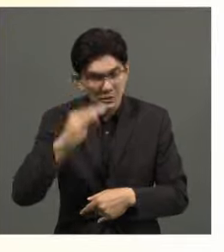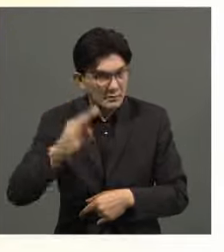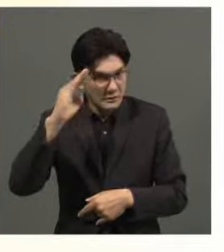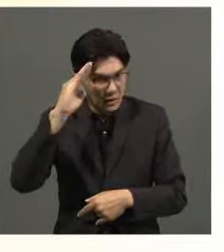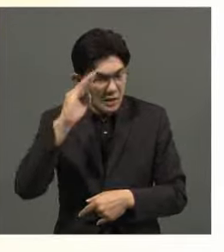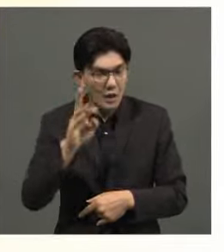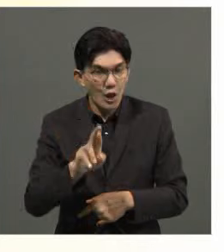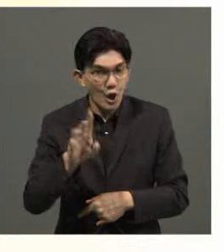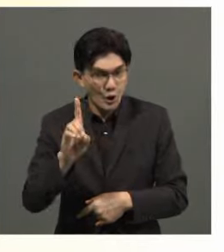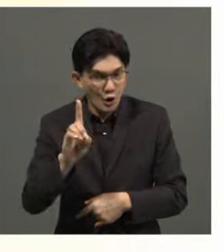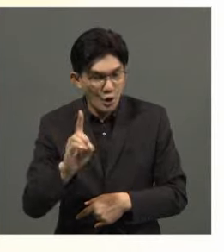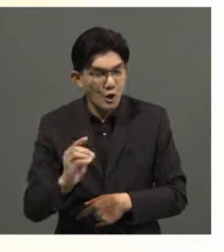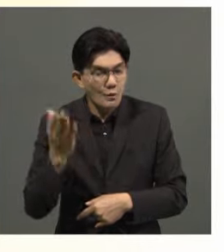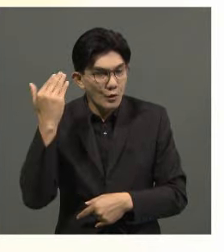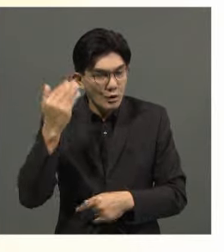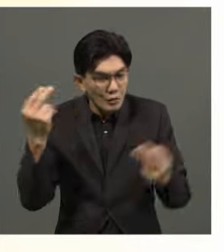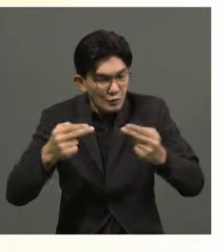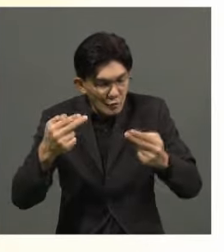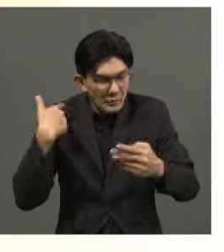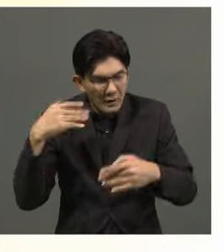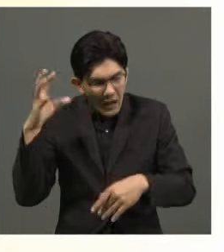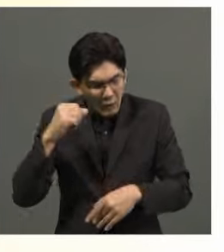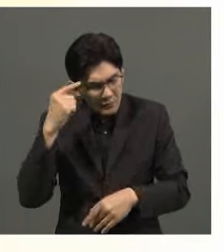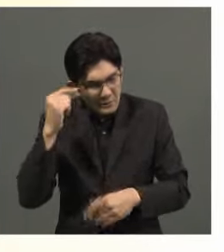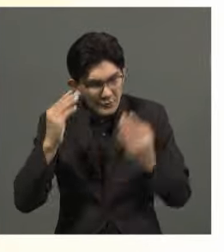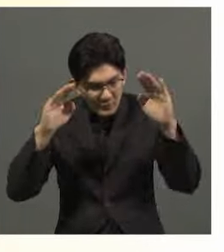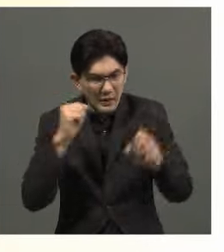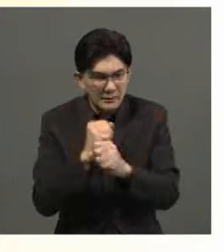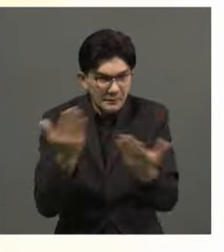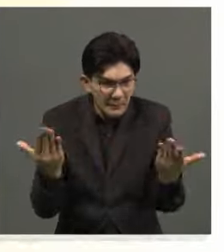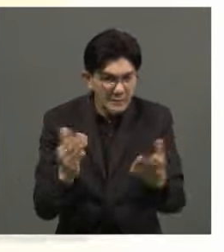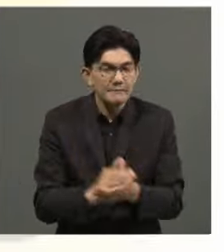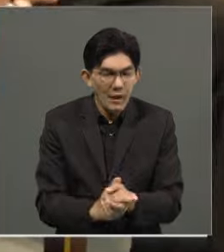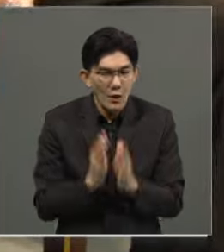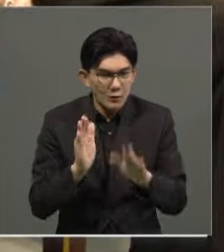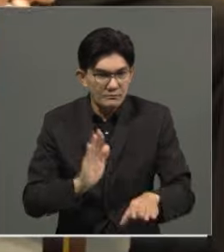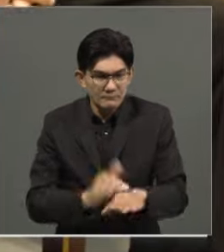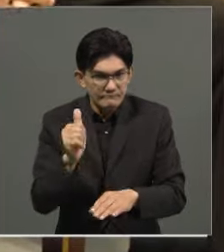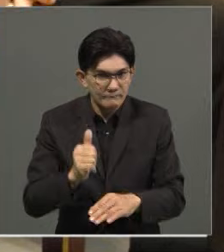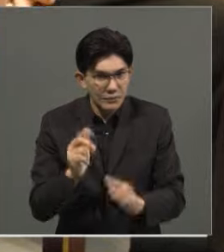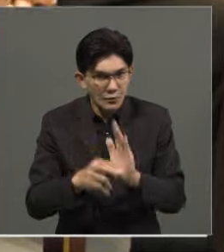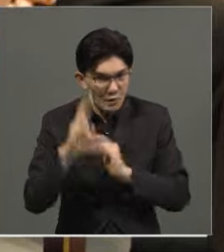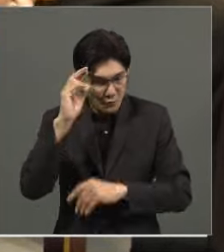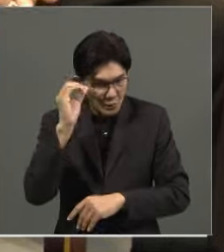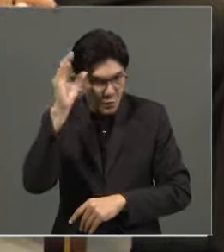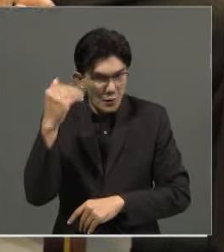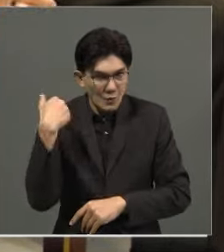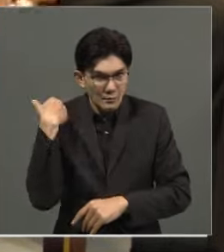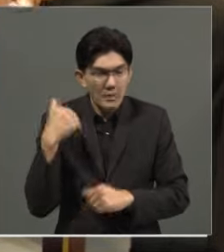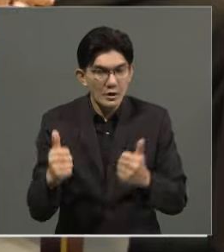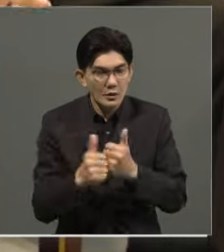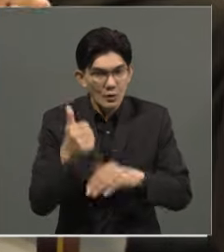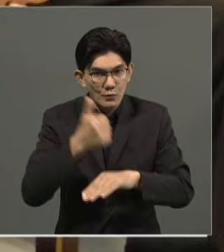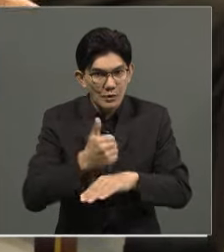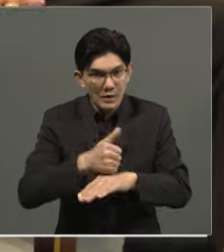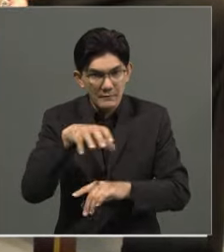ถอดบทเรียนการรบในอดีตโดยมีวิทยากรที่มีความรู้และประสบการณ์อาทิพลตรีประจักษ์วิสุทธิ์กุลอดีตรองแม่ทัพภาคที่